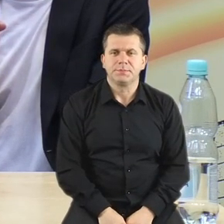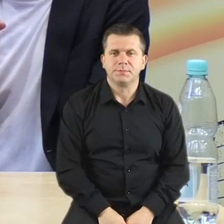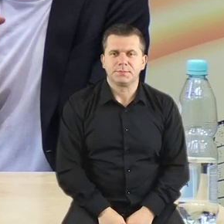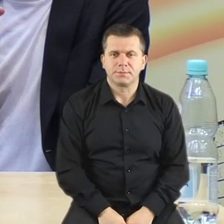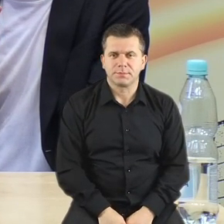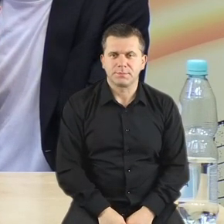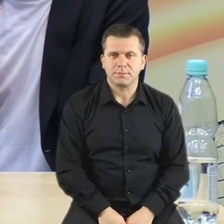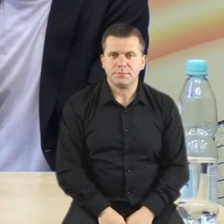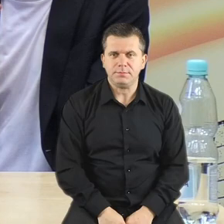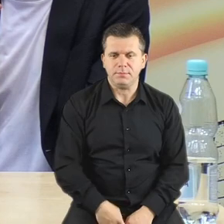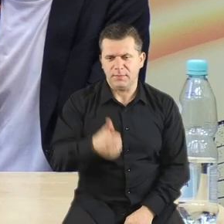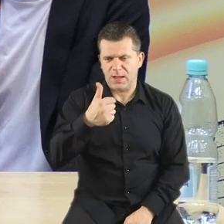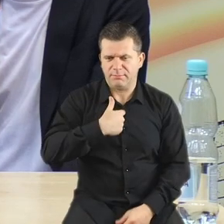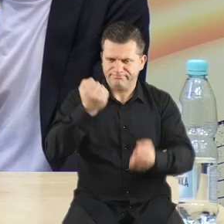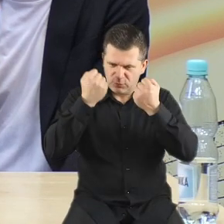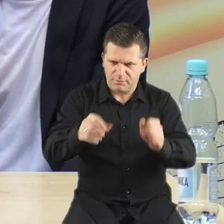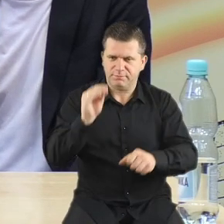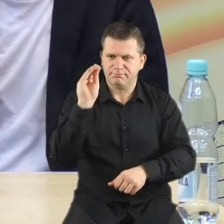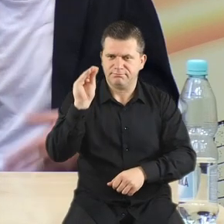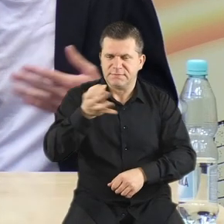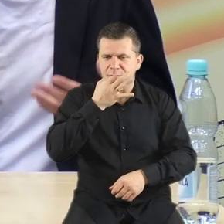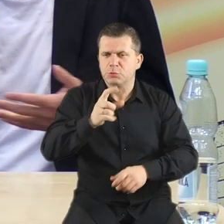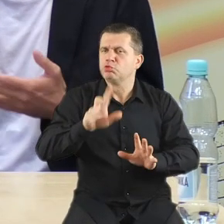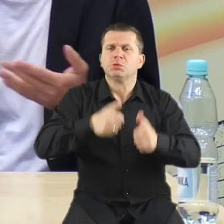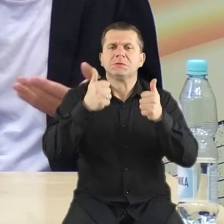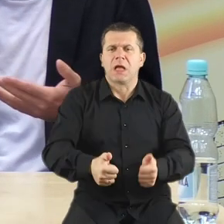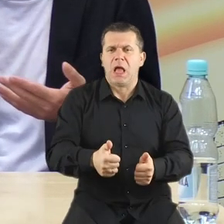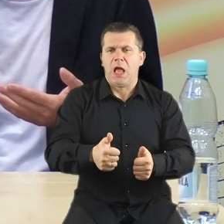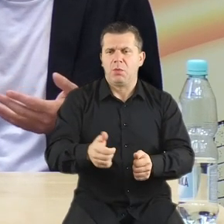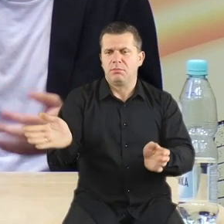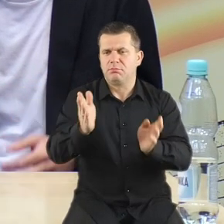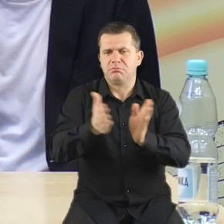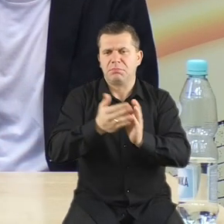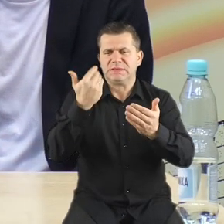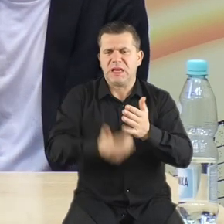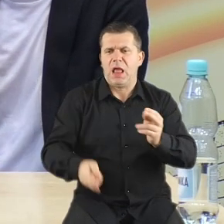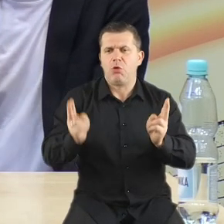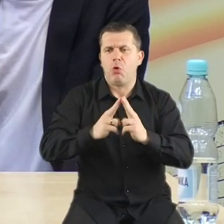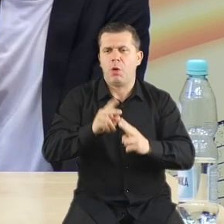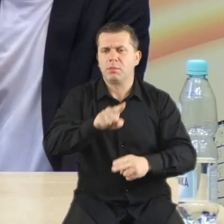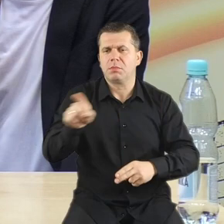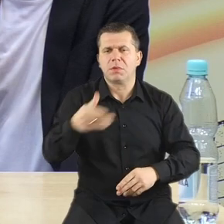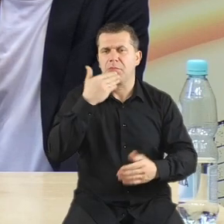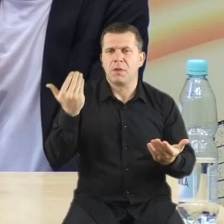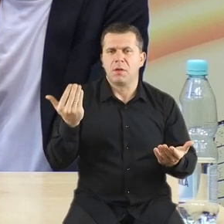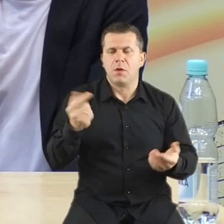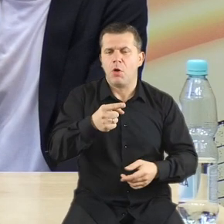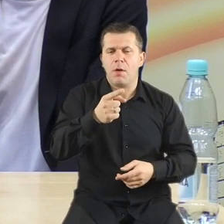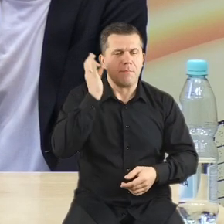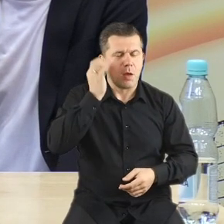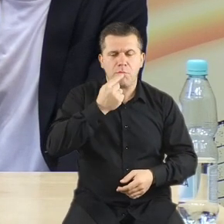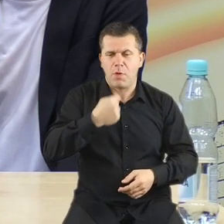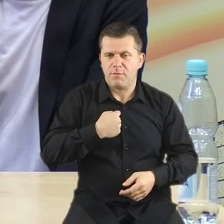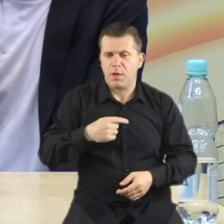No i ja raz się odważyłem zapytać, no co się takiego stało, że straciliście z tą kontakt? No ona mi powiedziała,